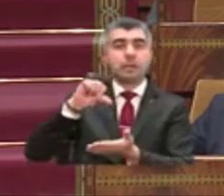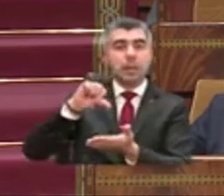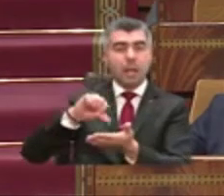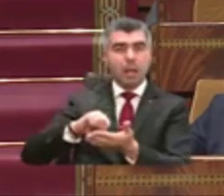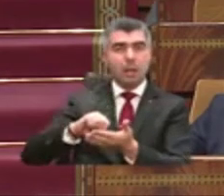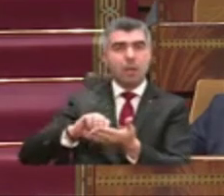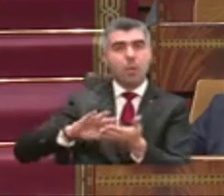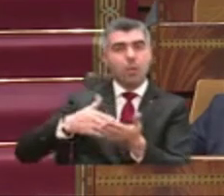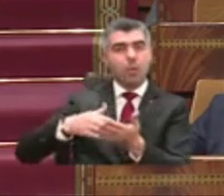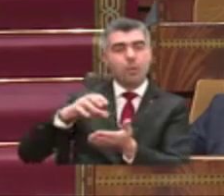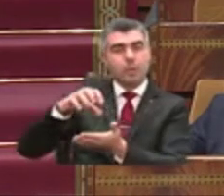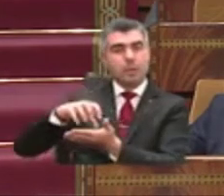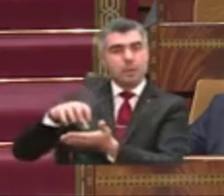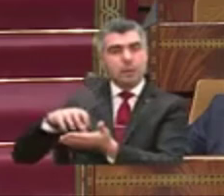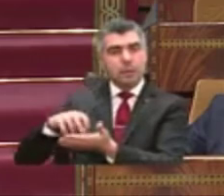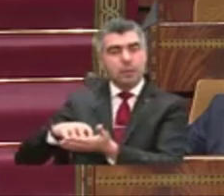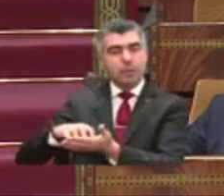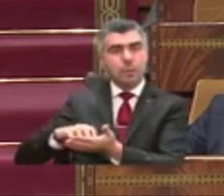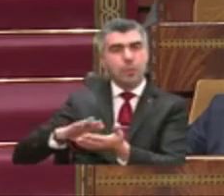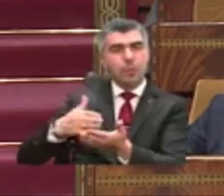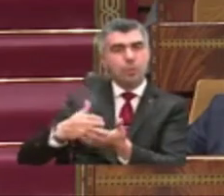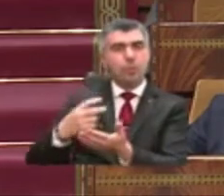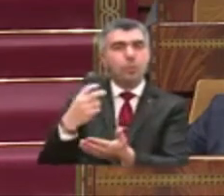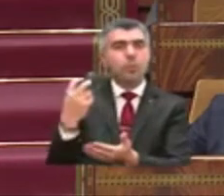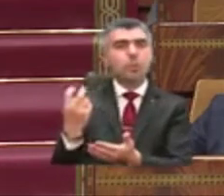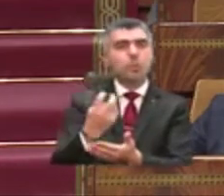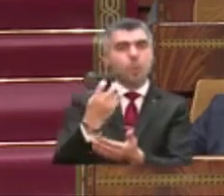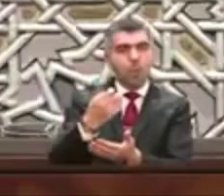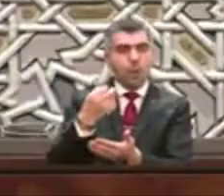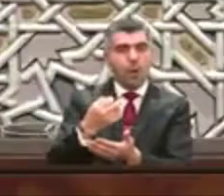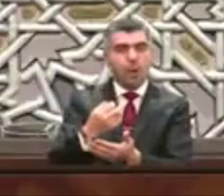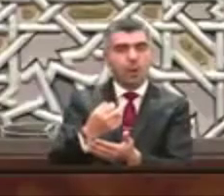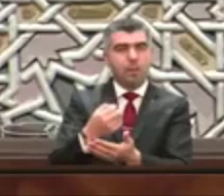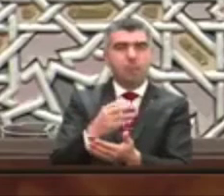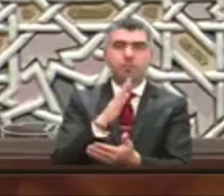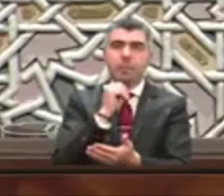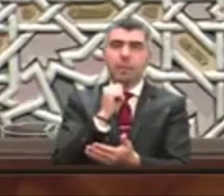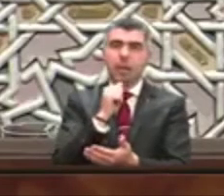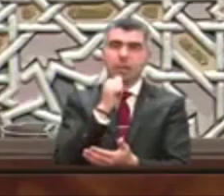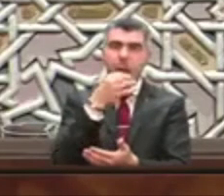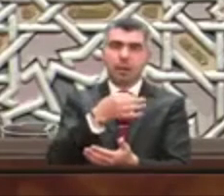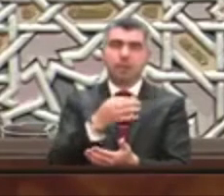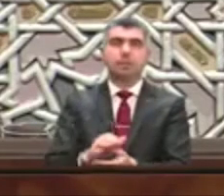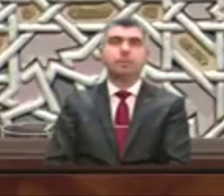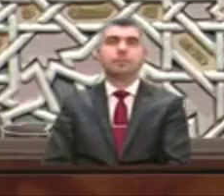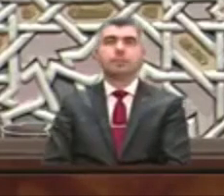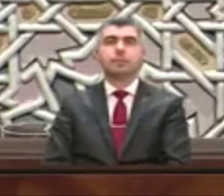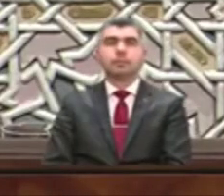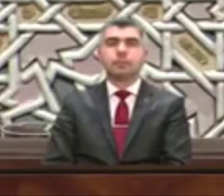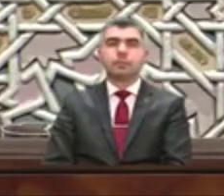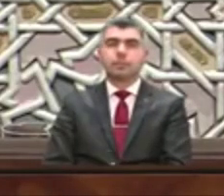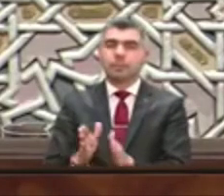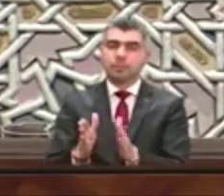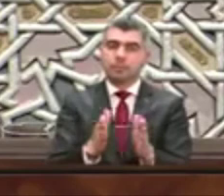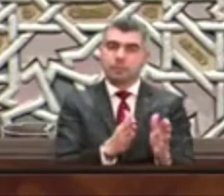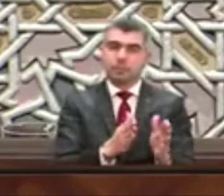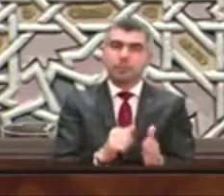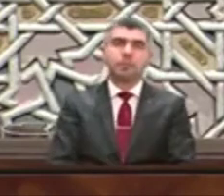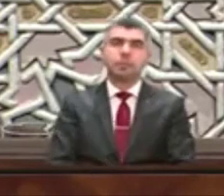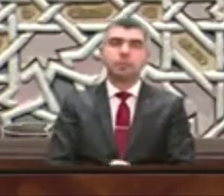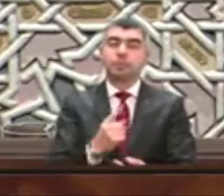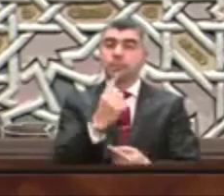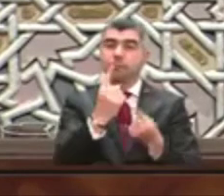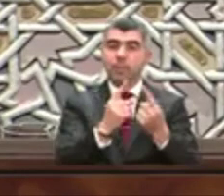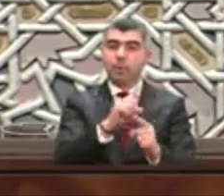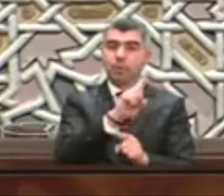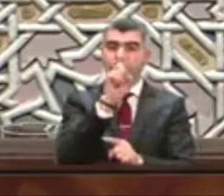بعض المناطق اللي هي بعض الوحدات السياحيه اللي هي في النواحي. نائب محترم انتهى الوقت، شكرا. هل هناك من تعقيب اضافي